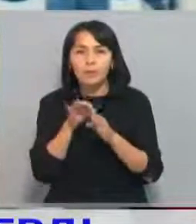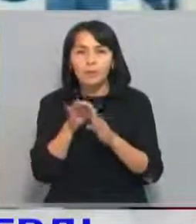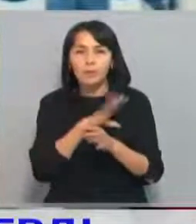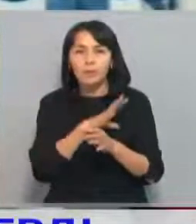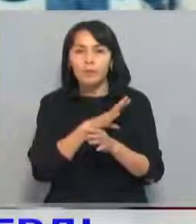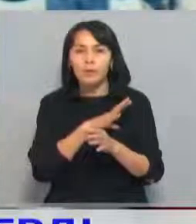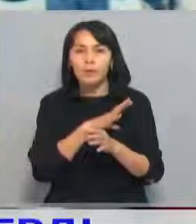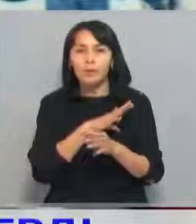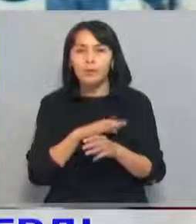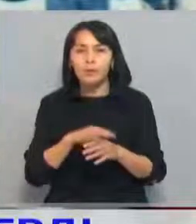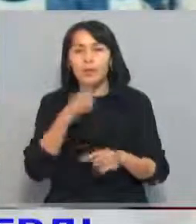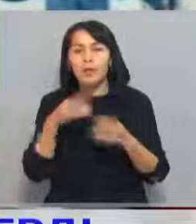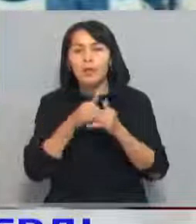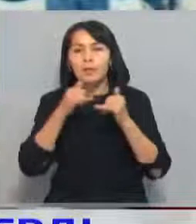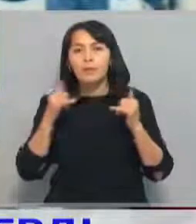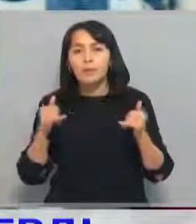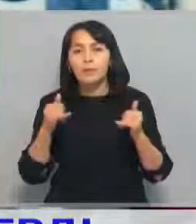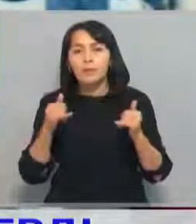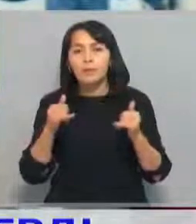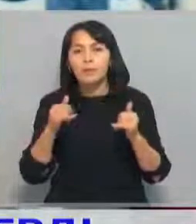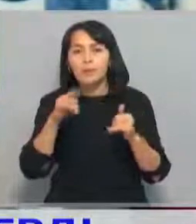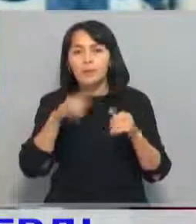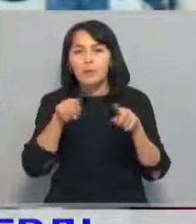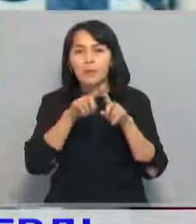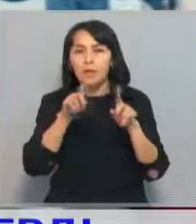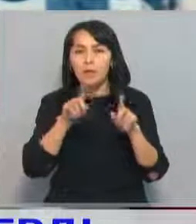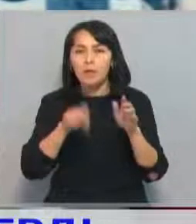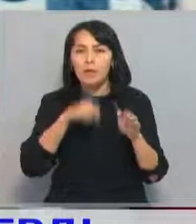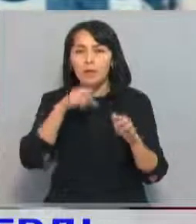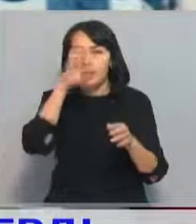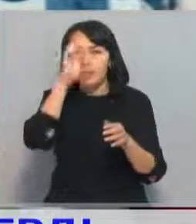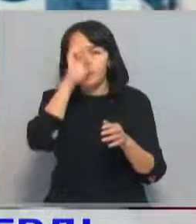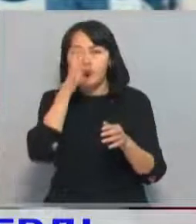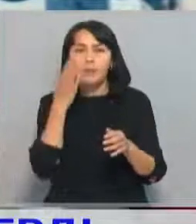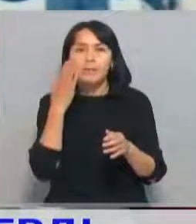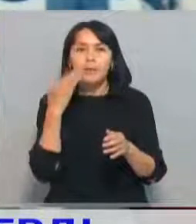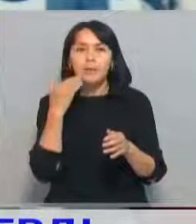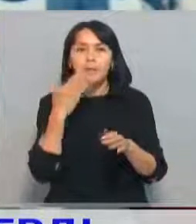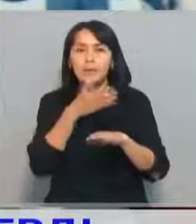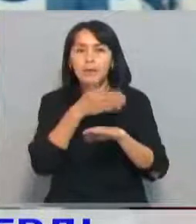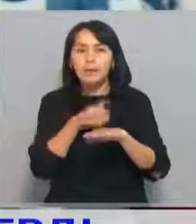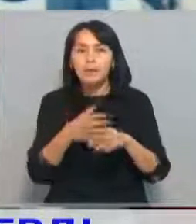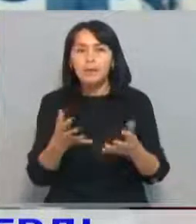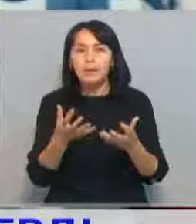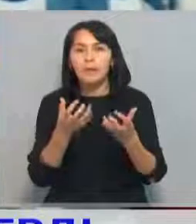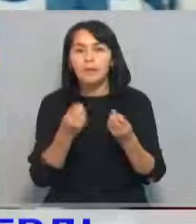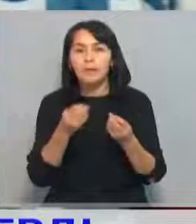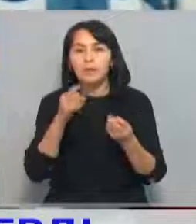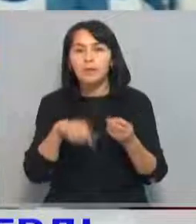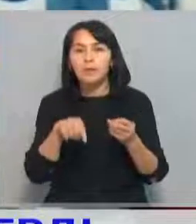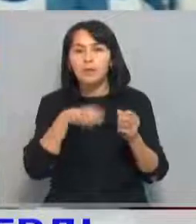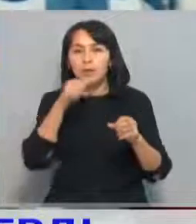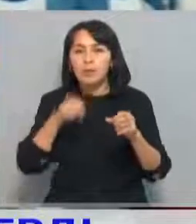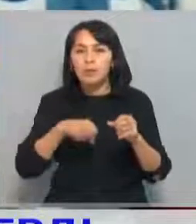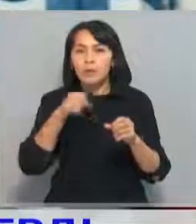деген ойда, мақсатта сол станокты жаңағы мемлекеттің жеңілдетілген кредитін алдық. Сол станокты алдық,